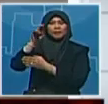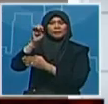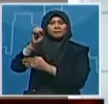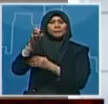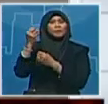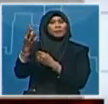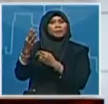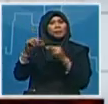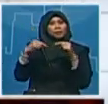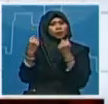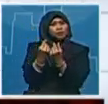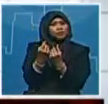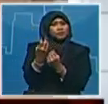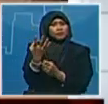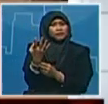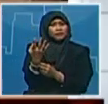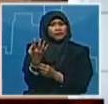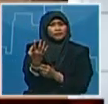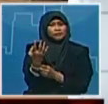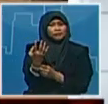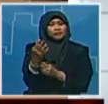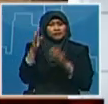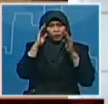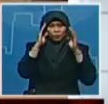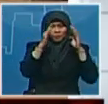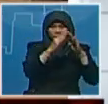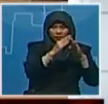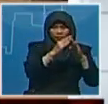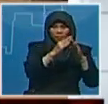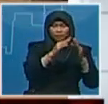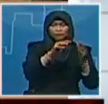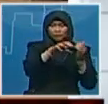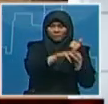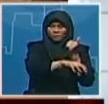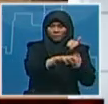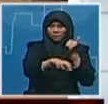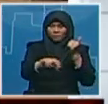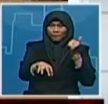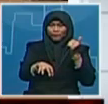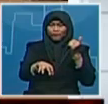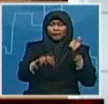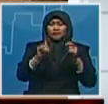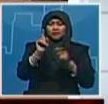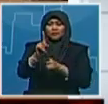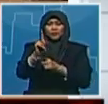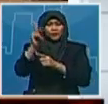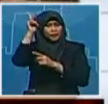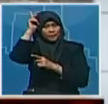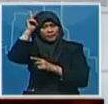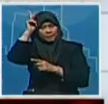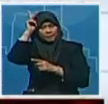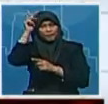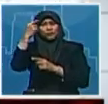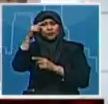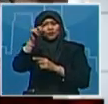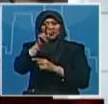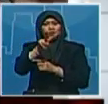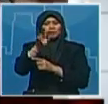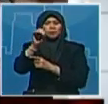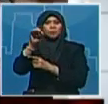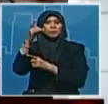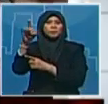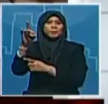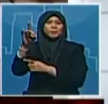pakej semuanya tadi? Ada satu di Pahang dan satu lagi akan di Kelantan untuk 2018